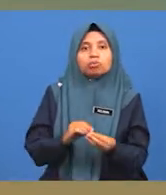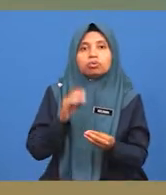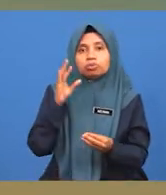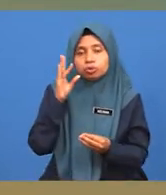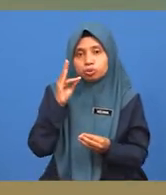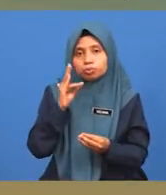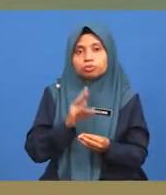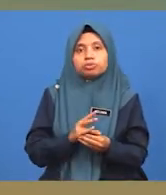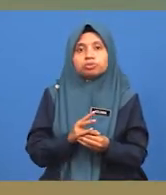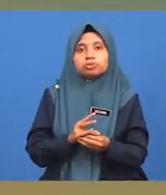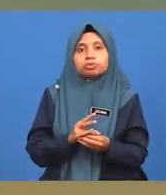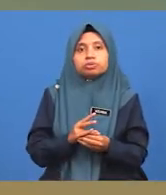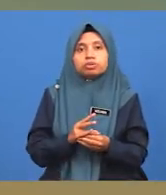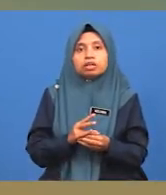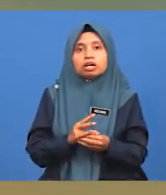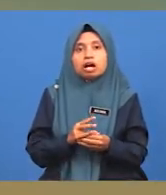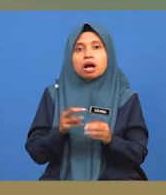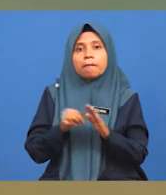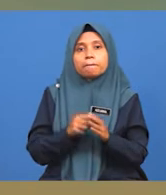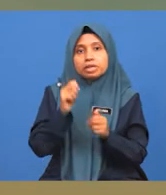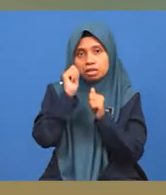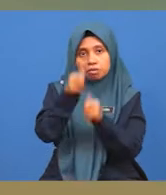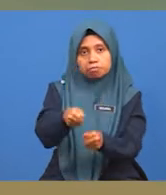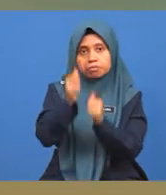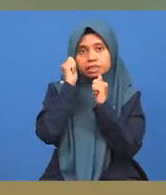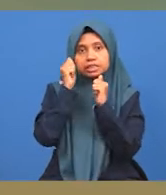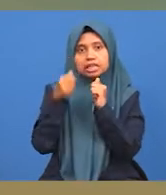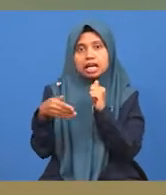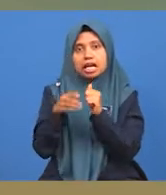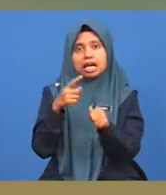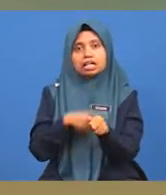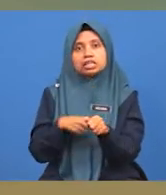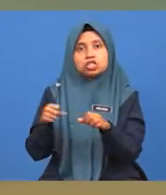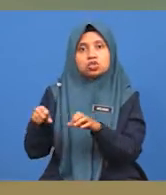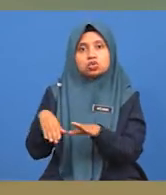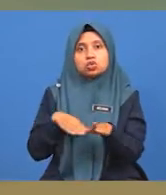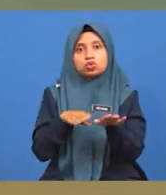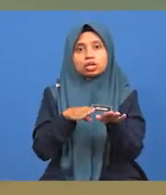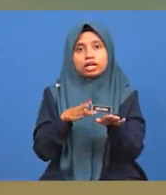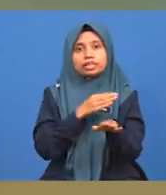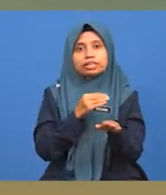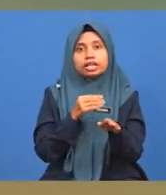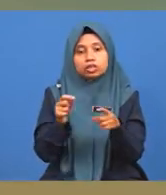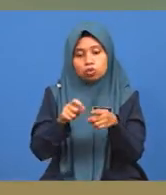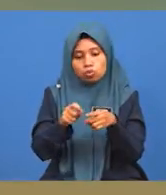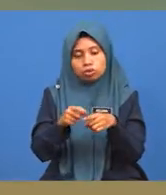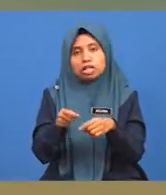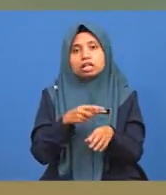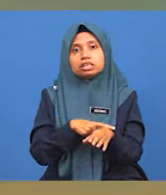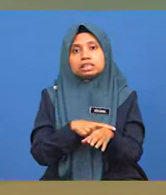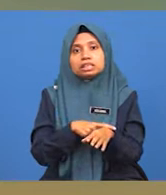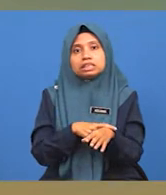pula murid-murid, iaitu memancing ikan di sungai dan udang di kolam,